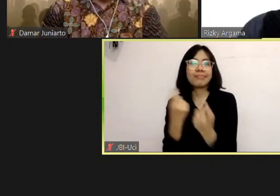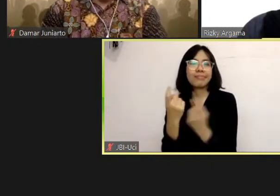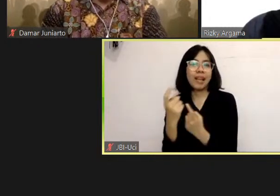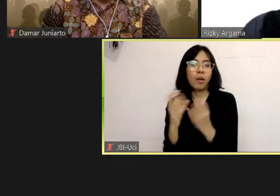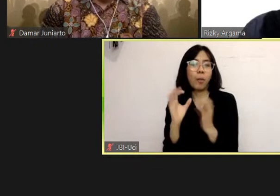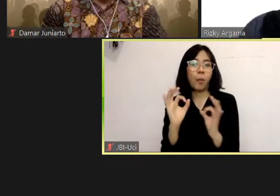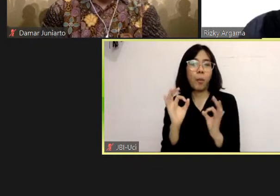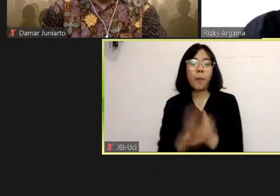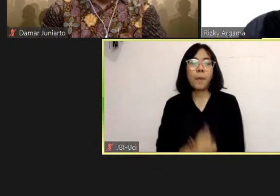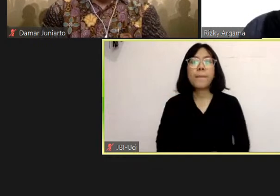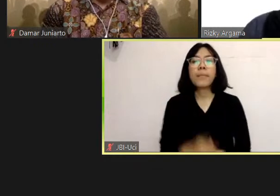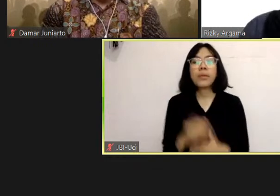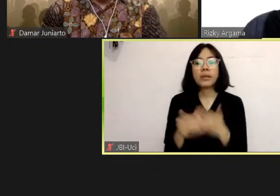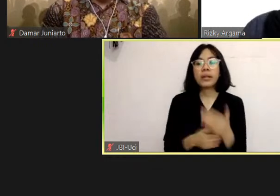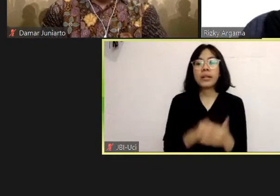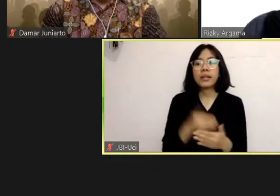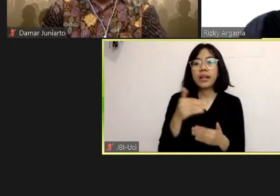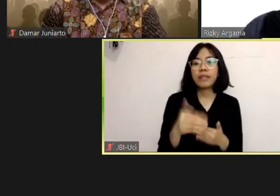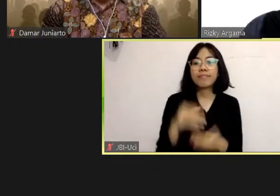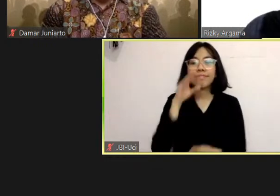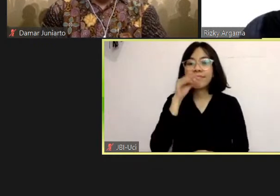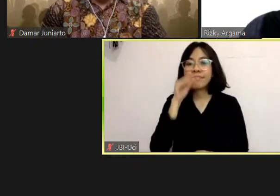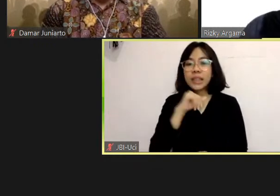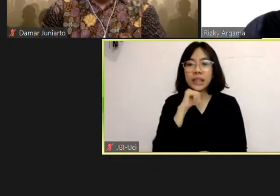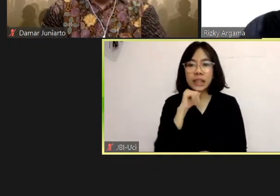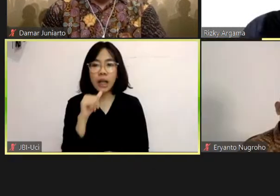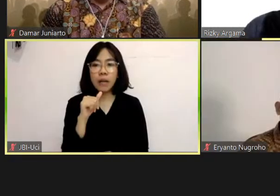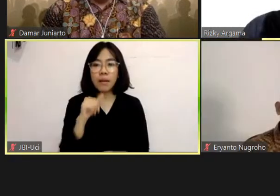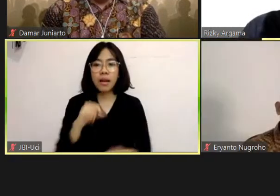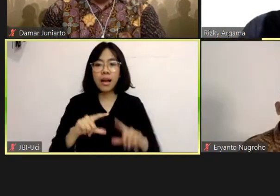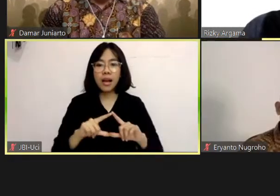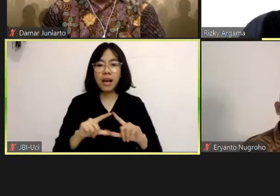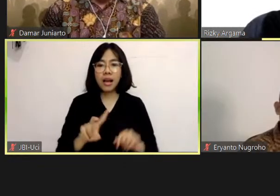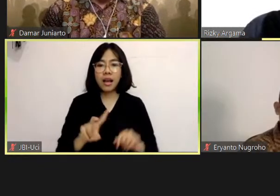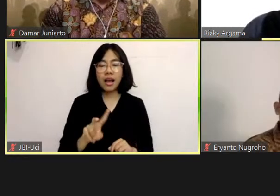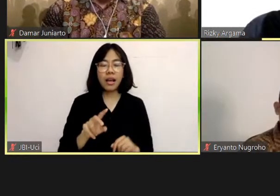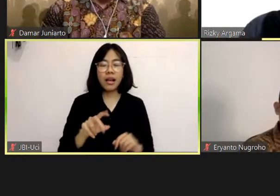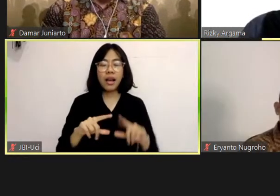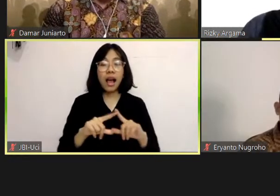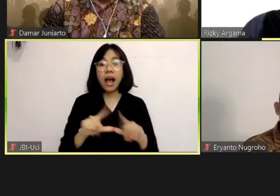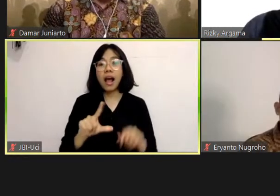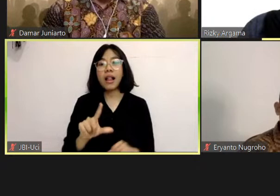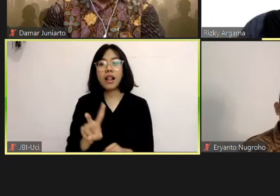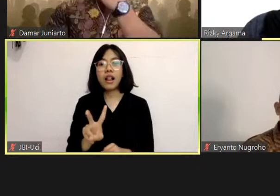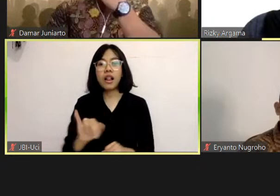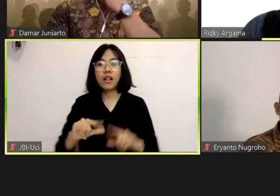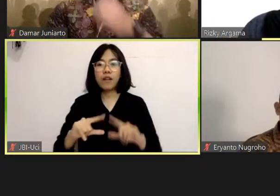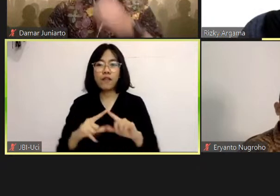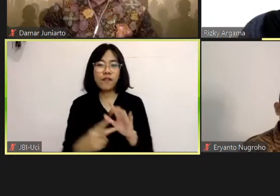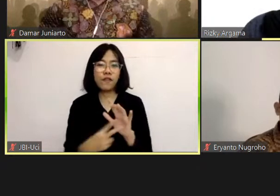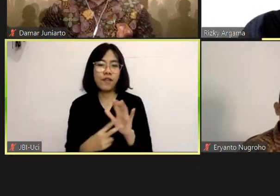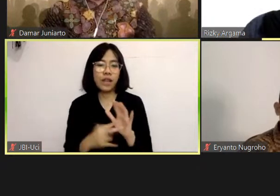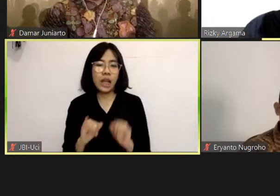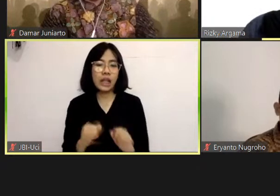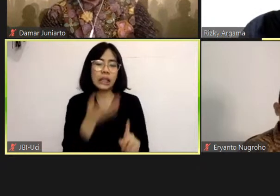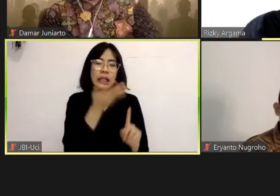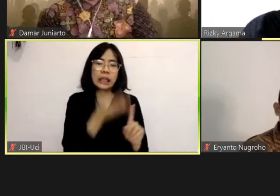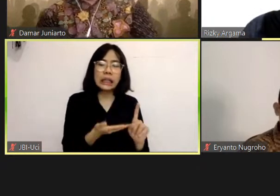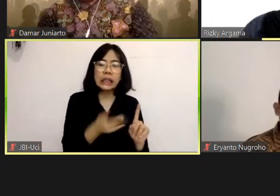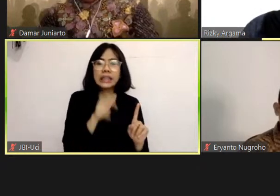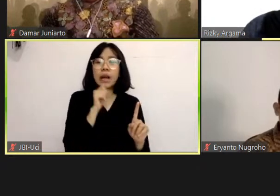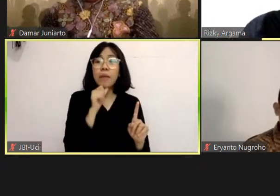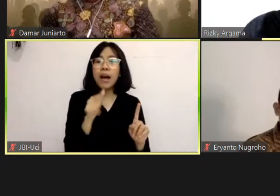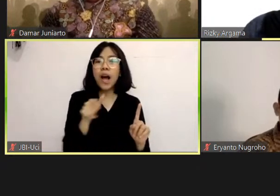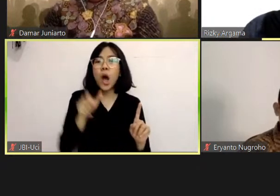ke pembicara yang kedua. Pembicara kedua adalah Alfiani Sabilah atau Fani. Fani adalah relawan paramedis